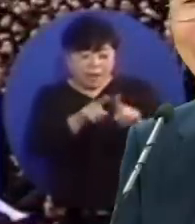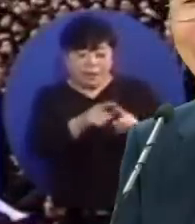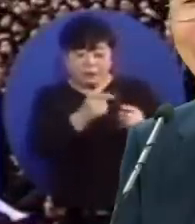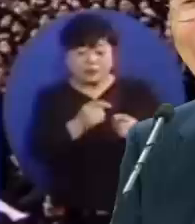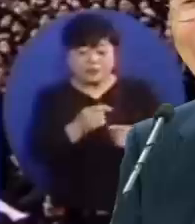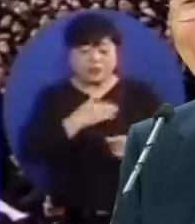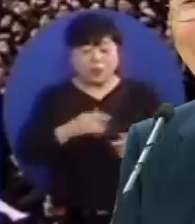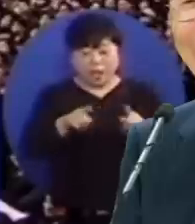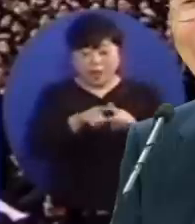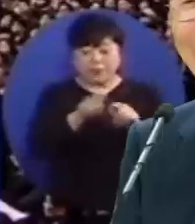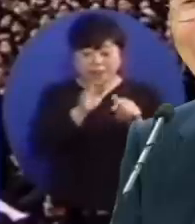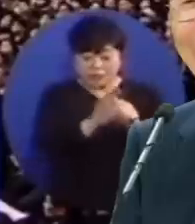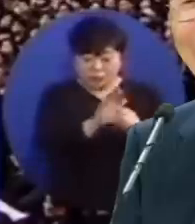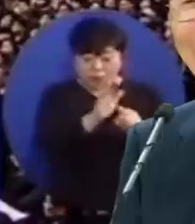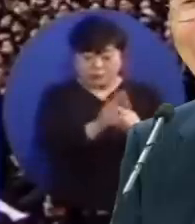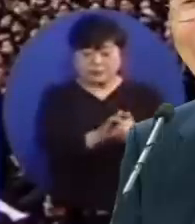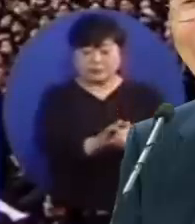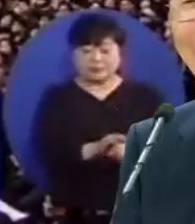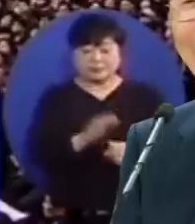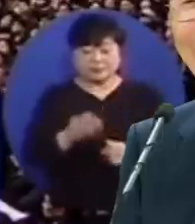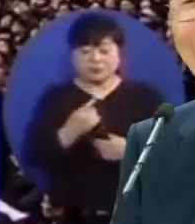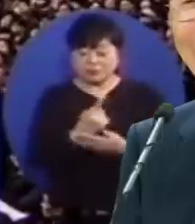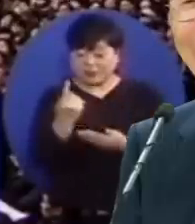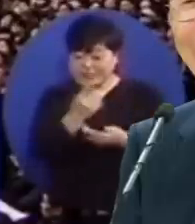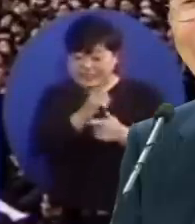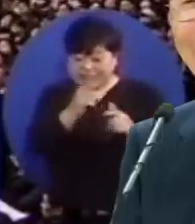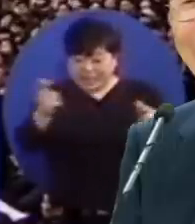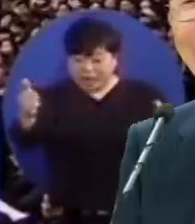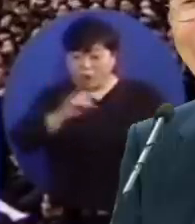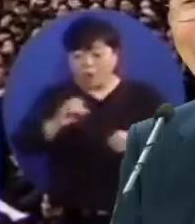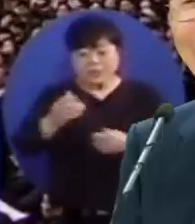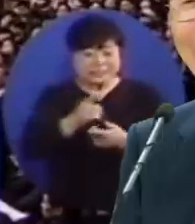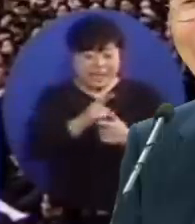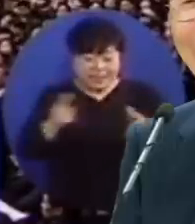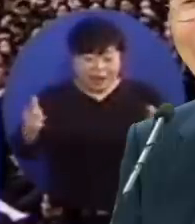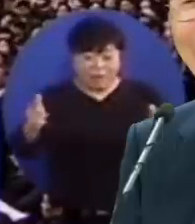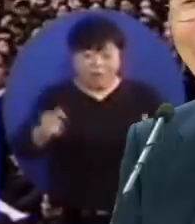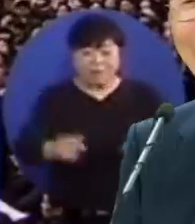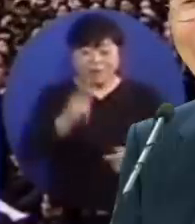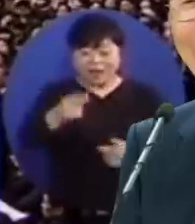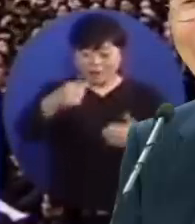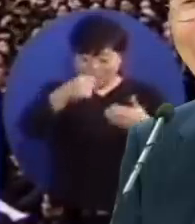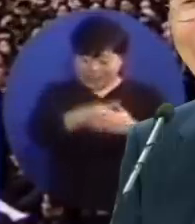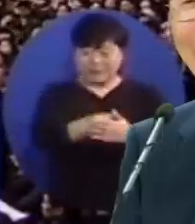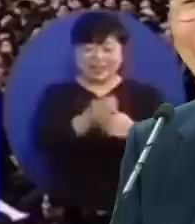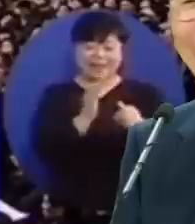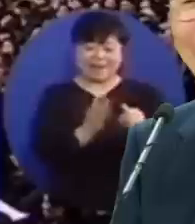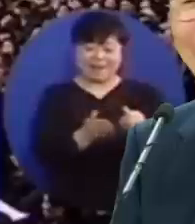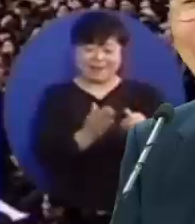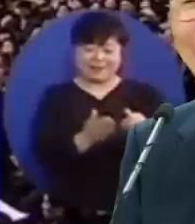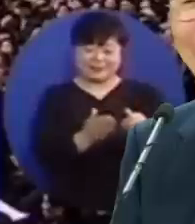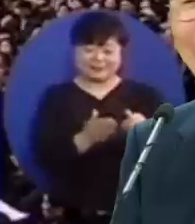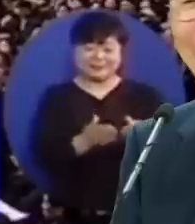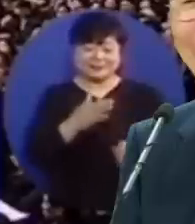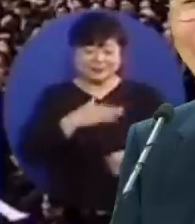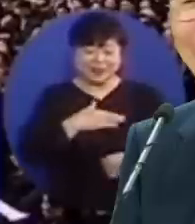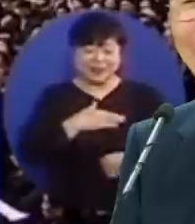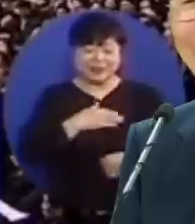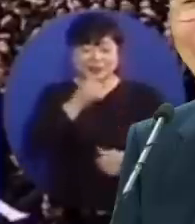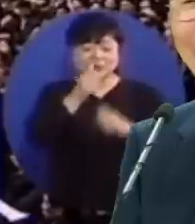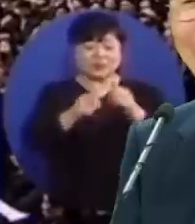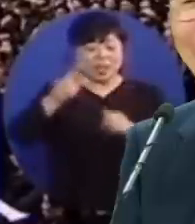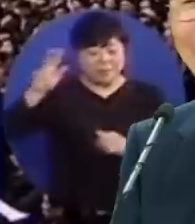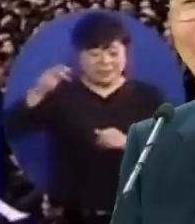같이 너와 함께 있을 것임이니라. 내가 너를 떠나지 아니하며 버리지 아니하리니 가고 담대하라. 너는 내가 그들의